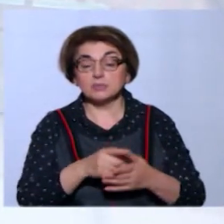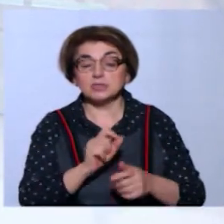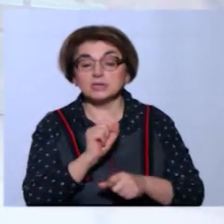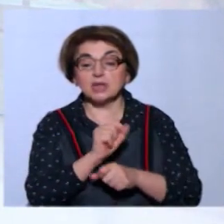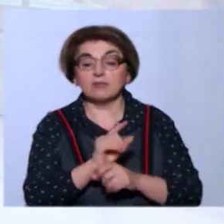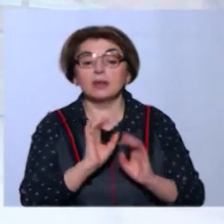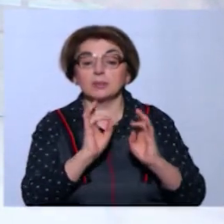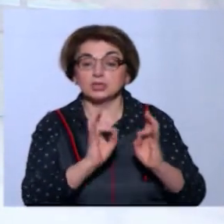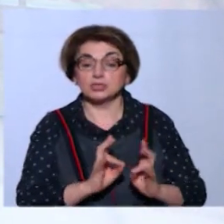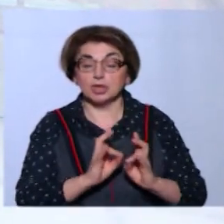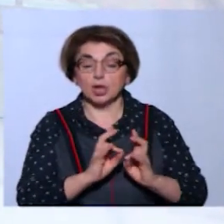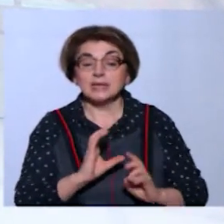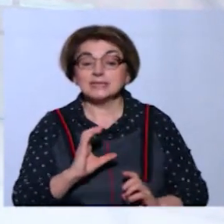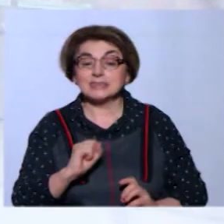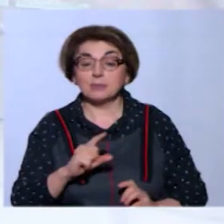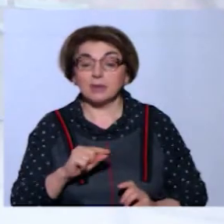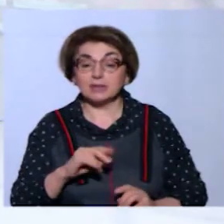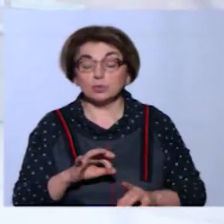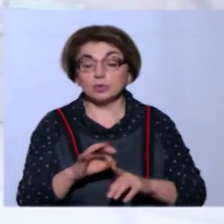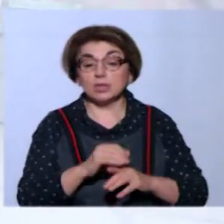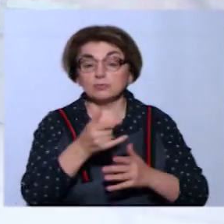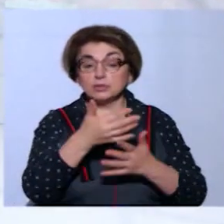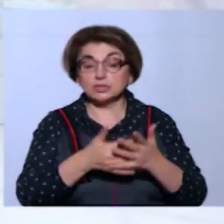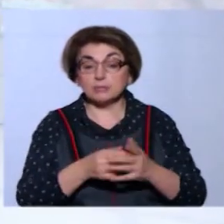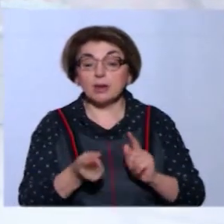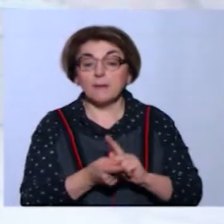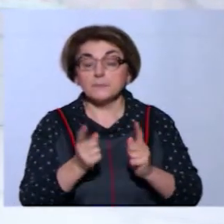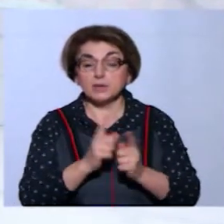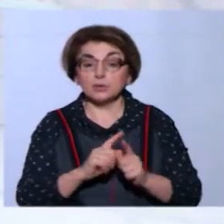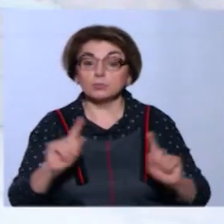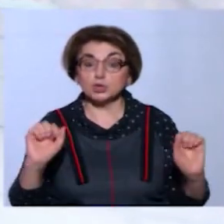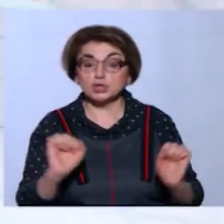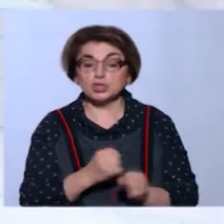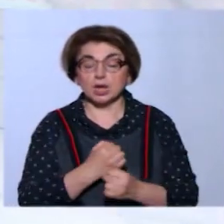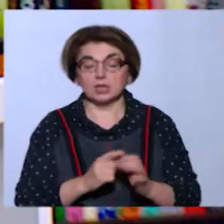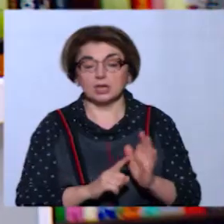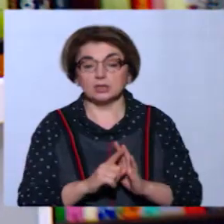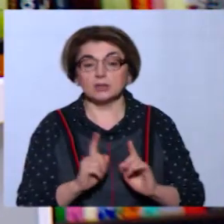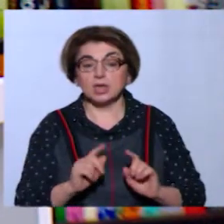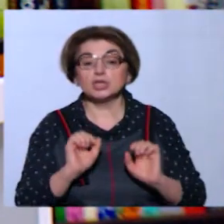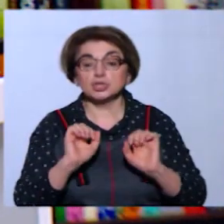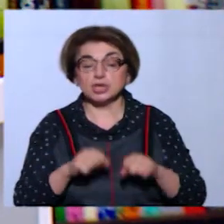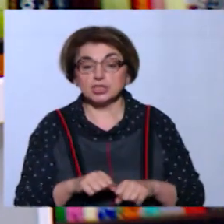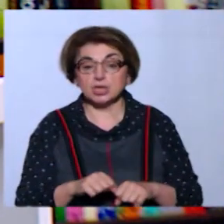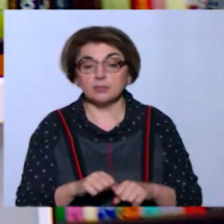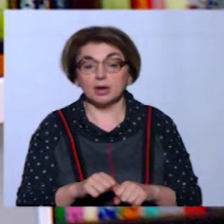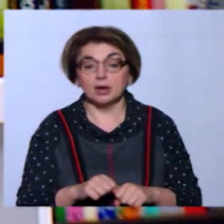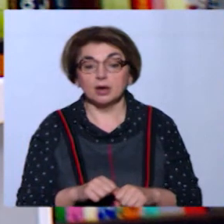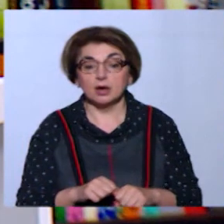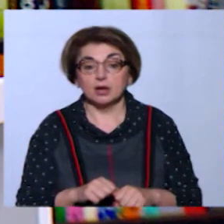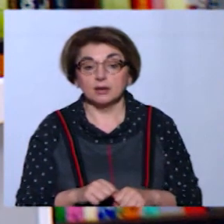ფუნქციის შენელებას, სიმპათიკური ნერვული სისტემა კი მისი ფუნქციის გაძლიერებას. მაგრამ რაც შეეხება